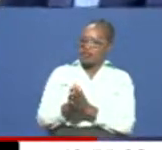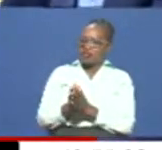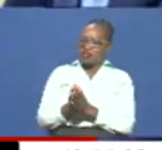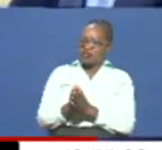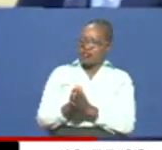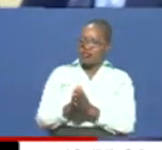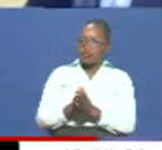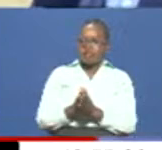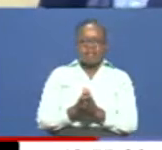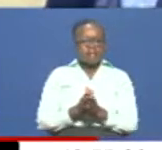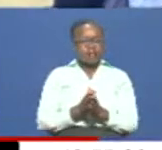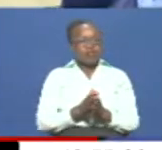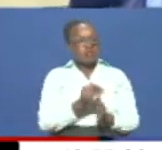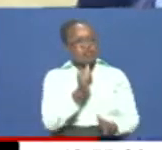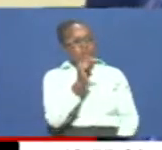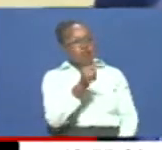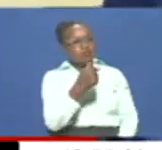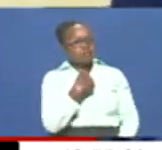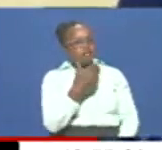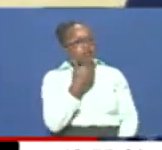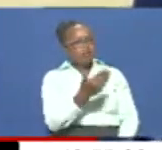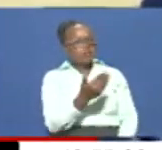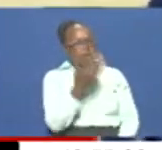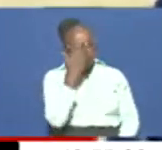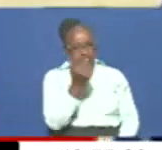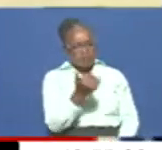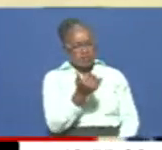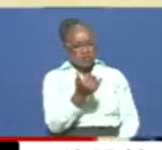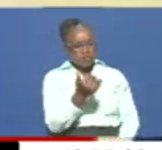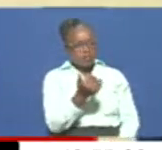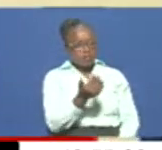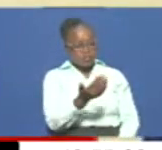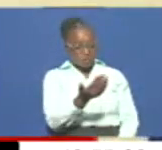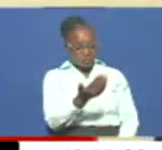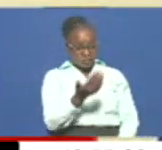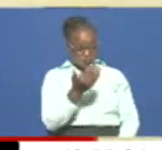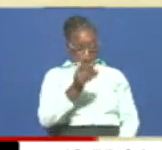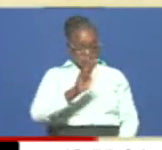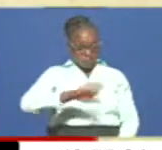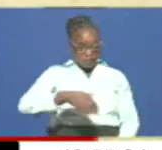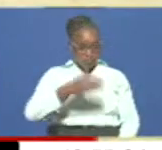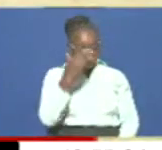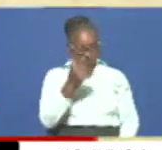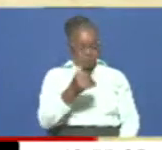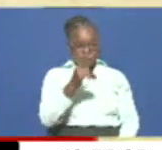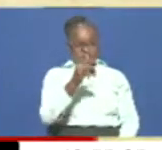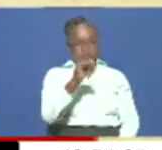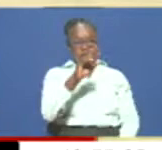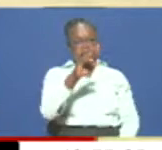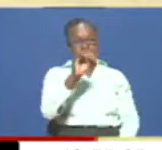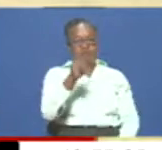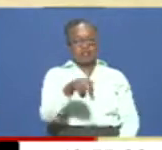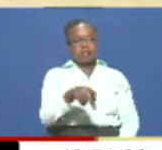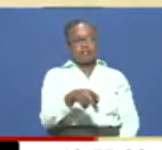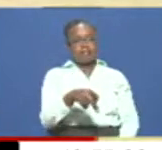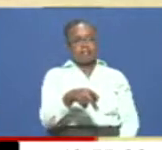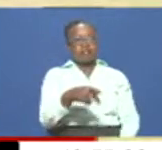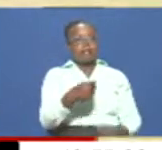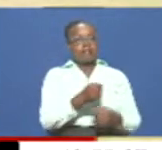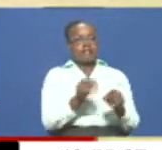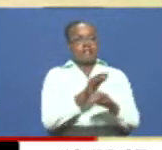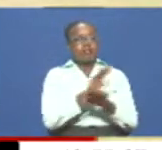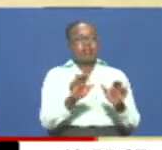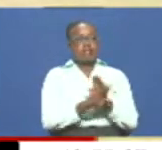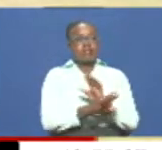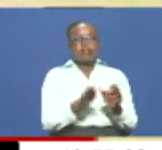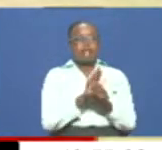nimeshukuru sana Hekei sababu let me say like kwa meleta late sababu history ya Trop ndio imefanya at least vitu mingi ionekane venye zilikuwa